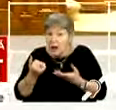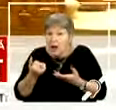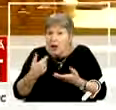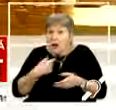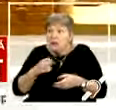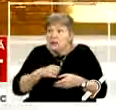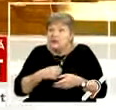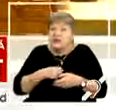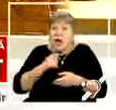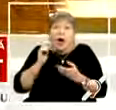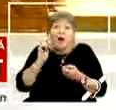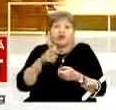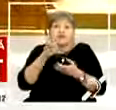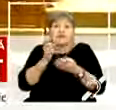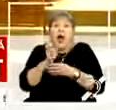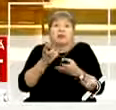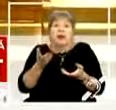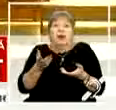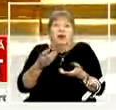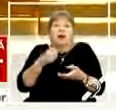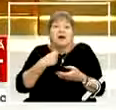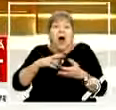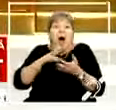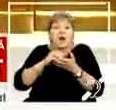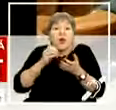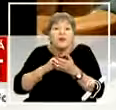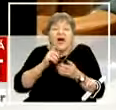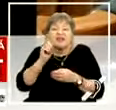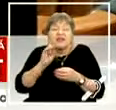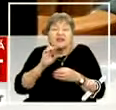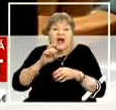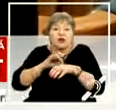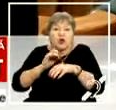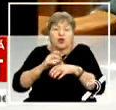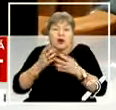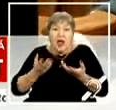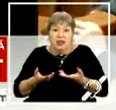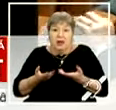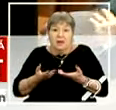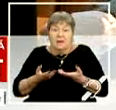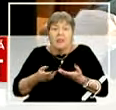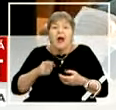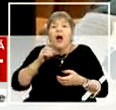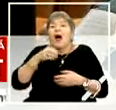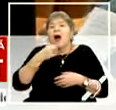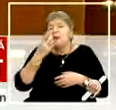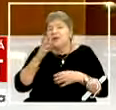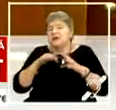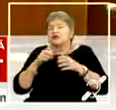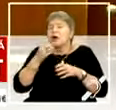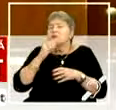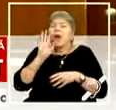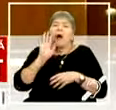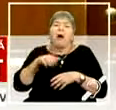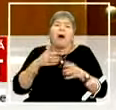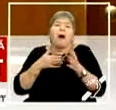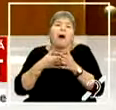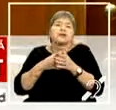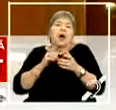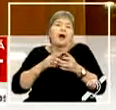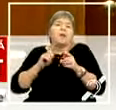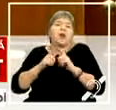de plagiat. Ministrul de Interne a calificat inițiativa opoziției drept un atac politic concertat.